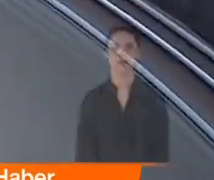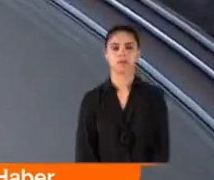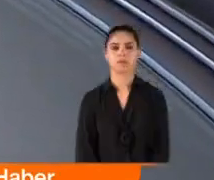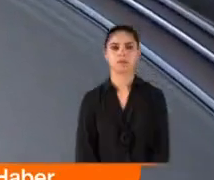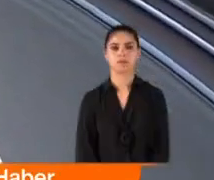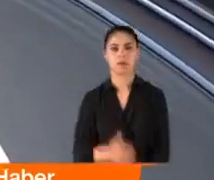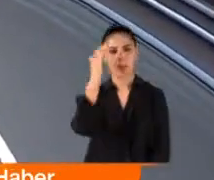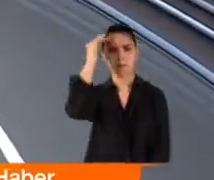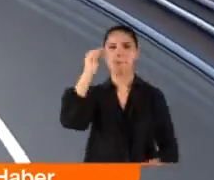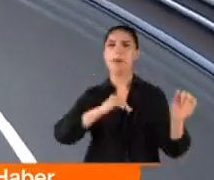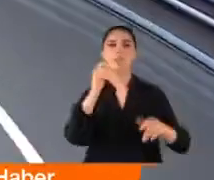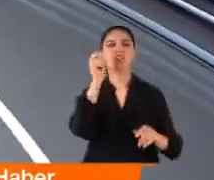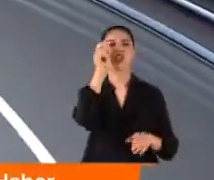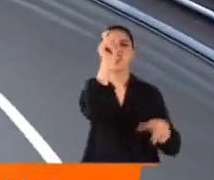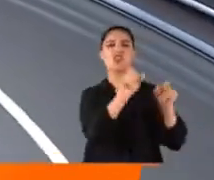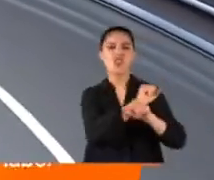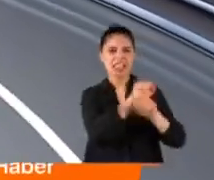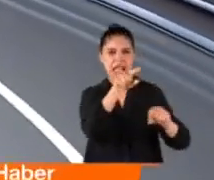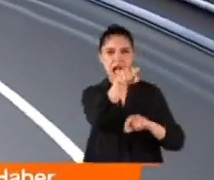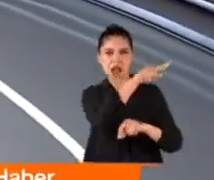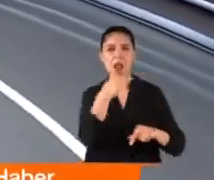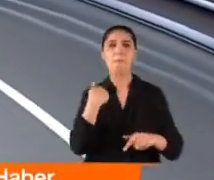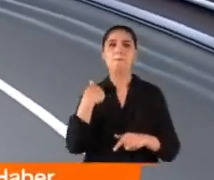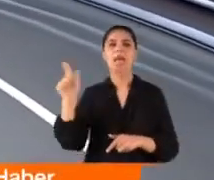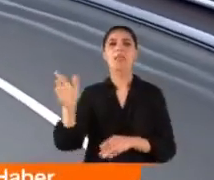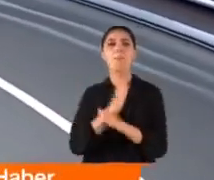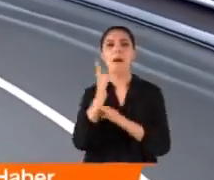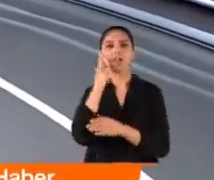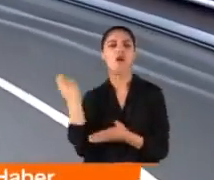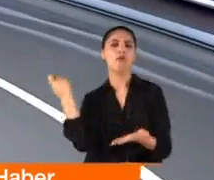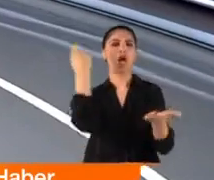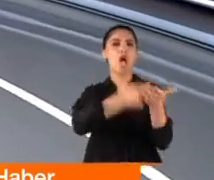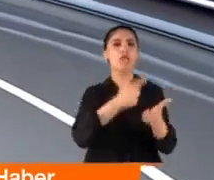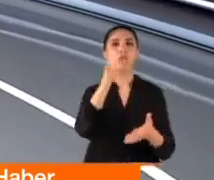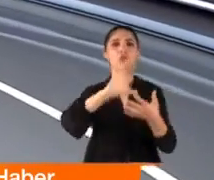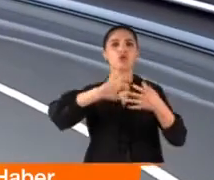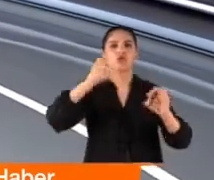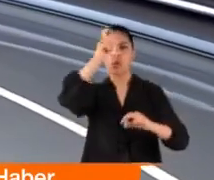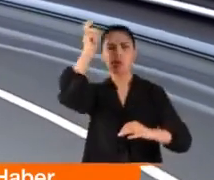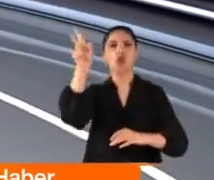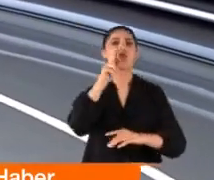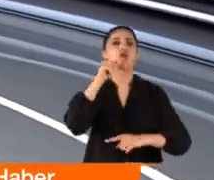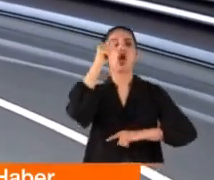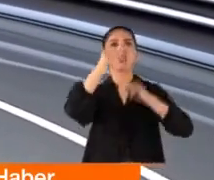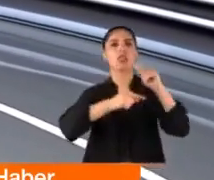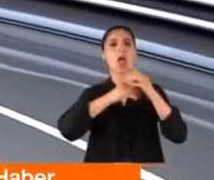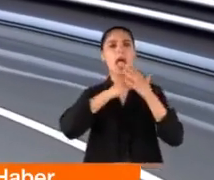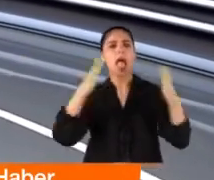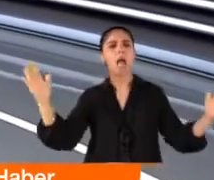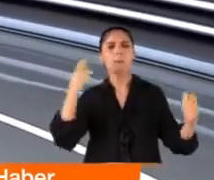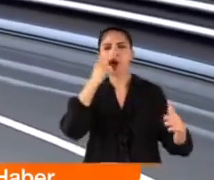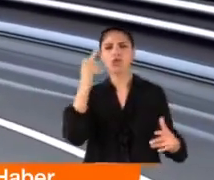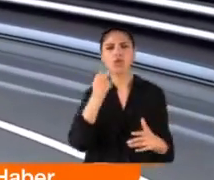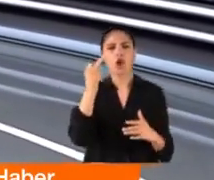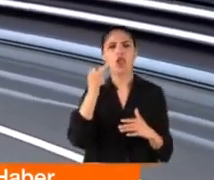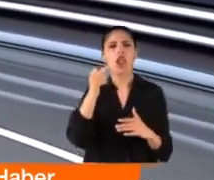ve mağdurların zararı benim mal varlığından karşılansın bu cümle Türkiye'nin son dönemde gördüğü en büyük